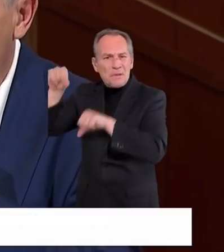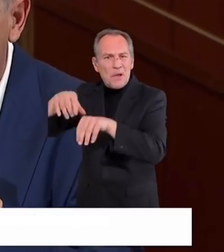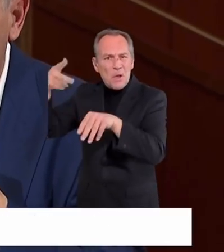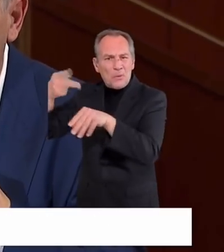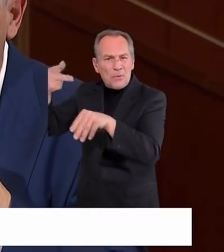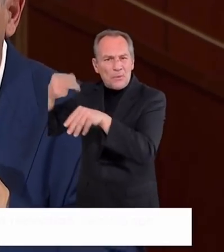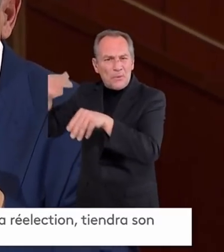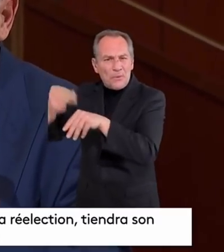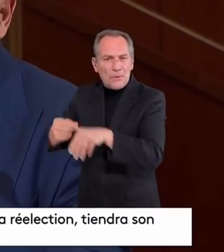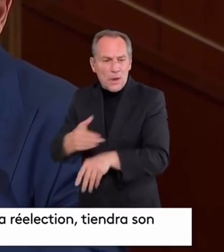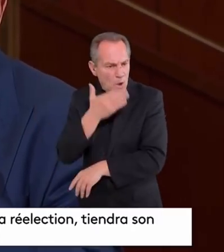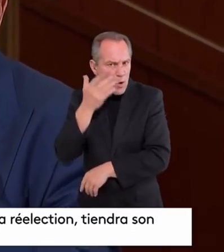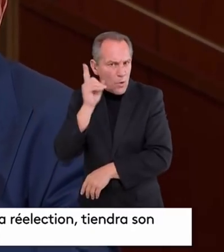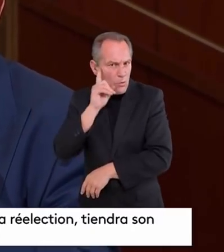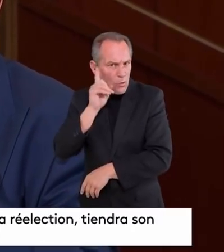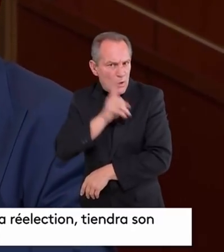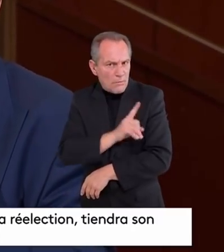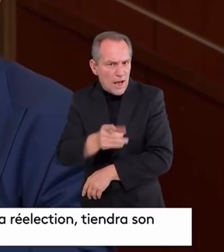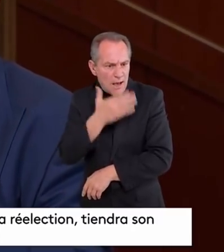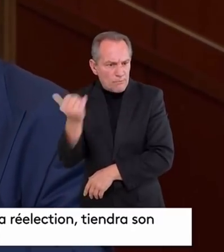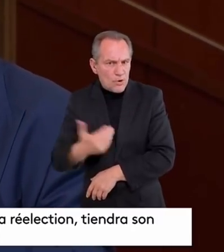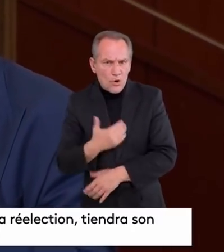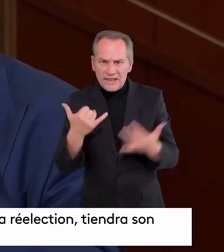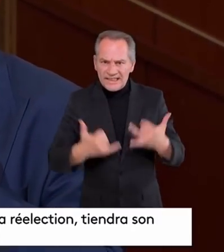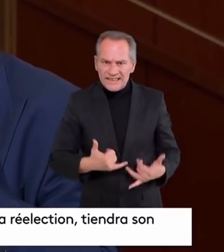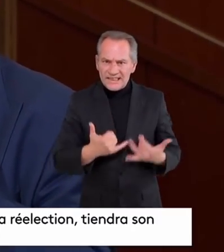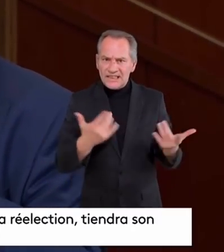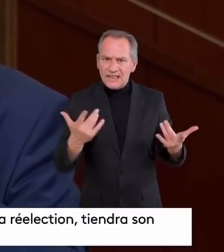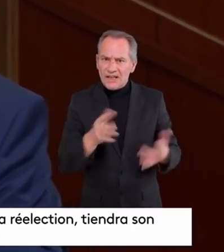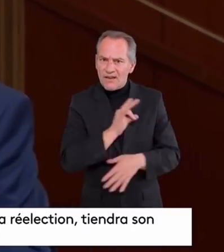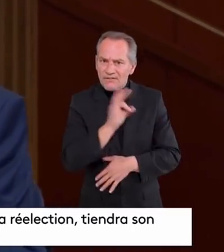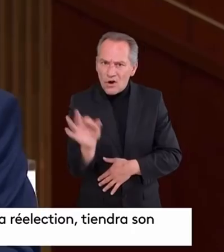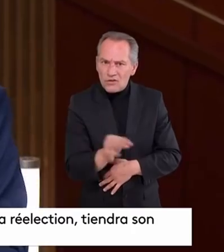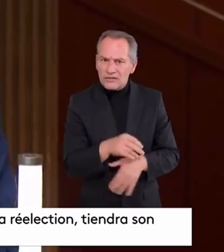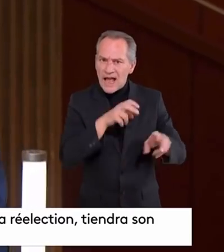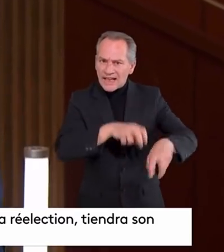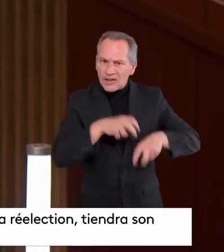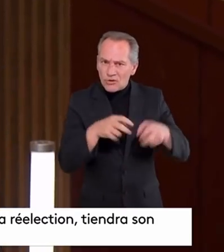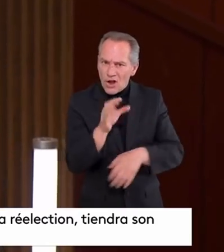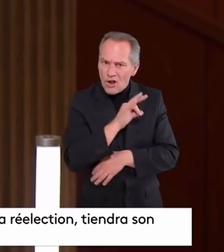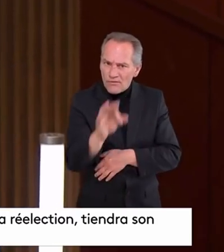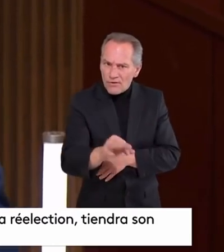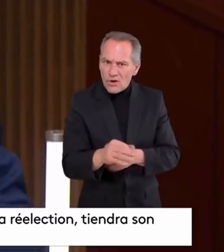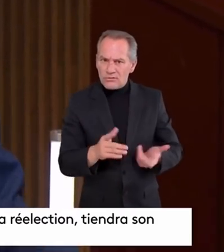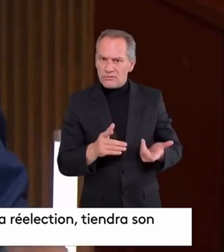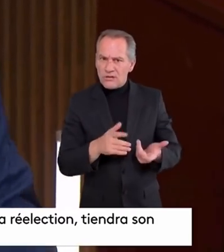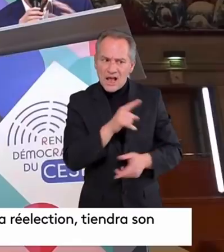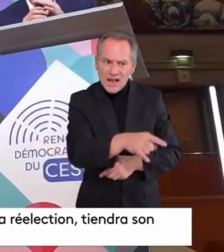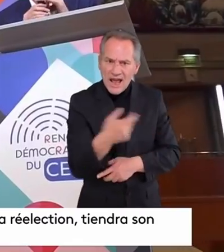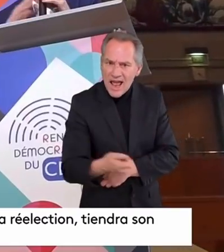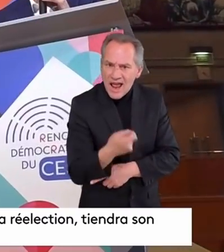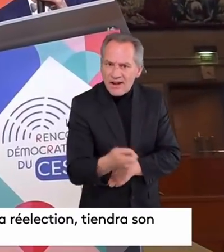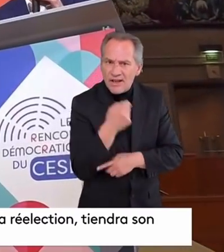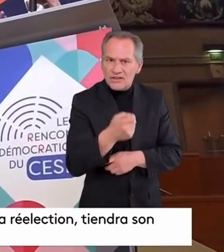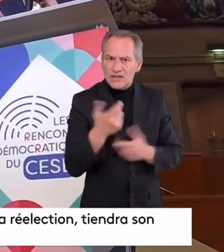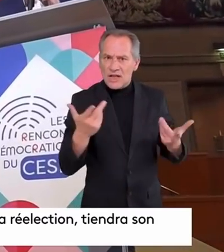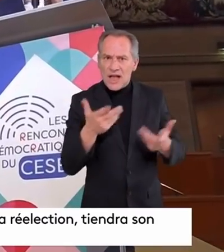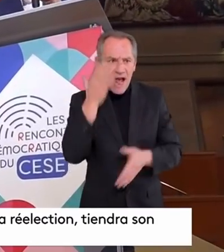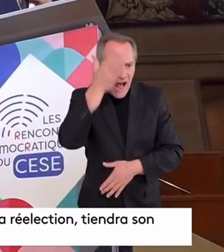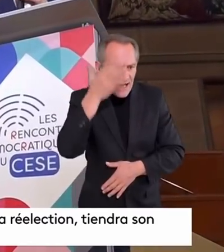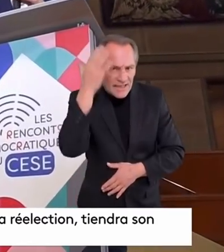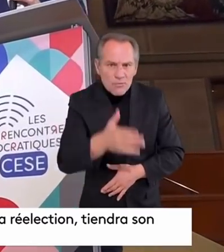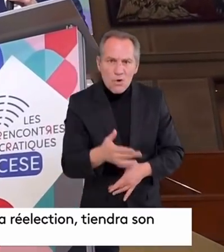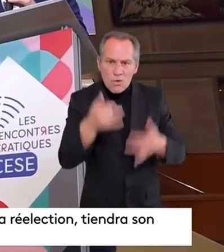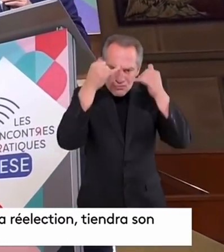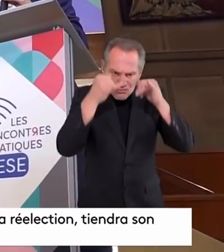l'élevage français, avec des agriculteurs français, pour produire ici, en plein air, en respectant le bien-être animal et la terre, et sur des prairies qui captent le